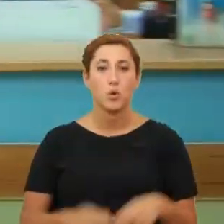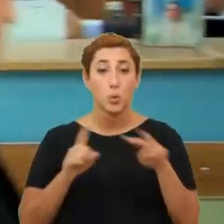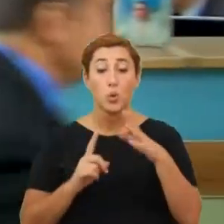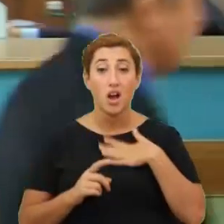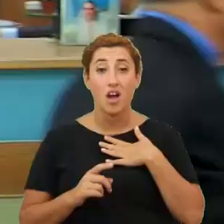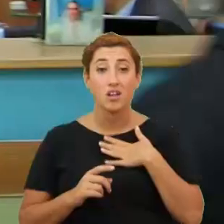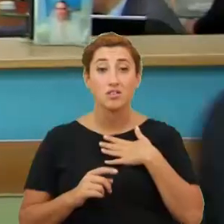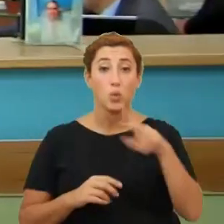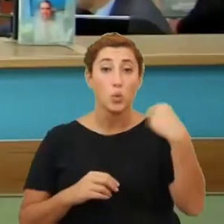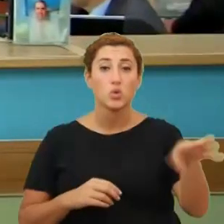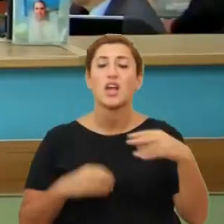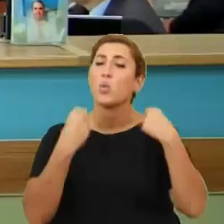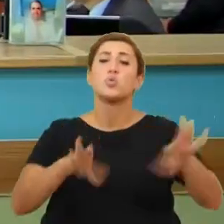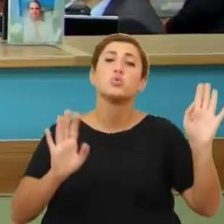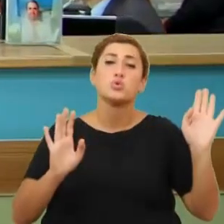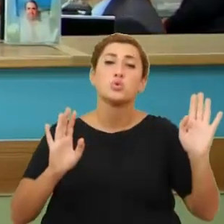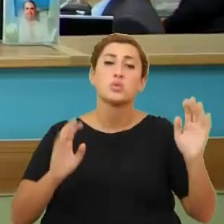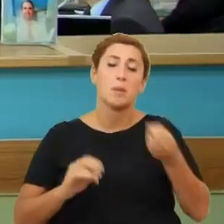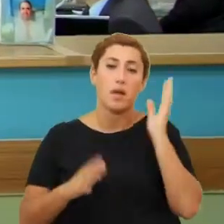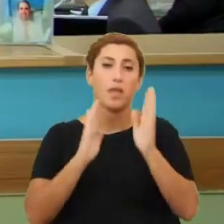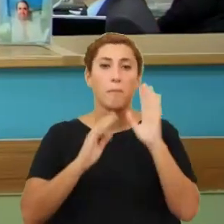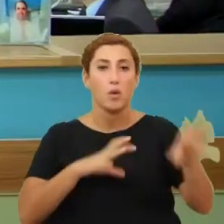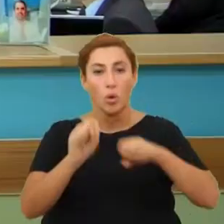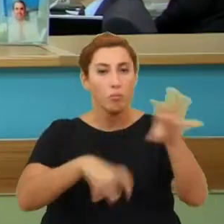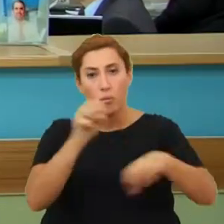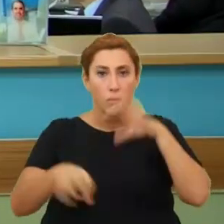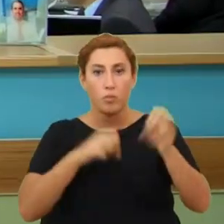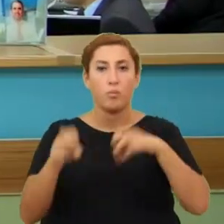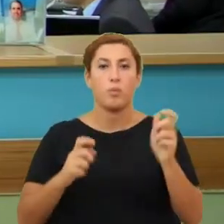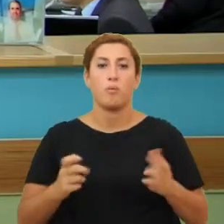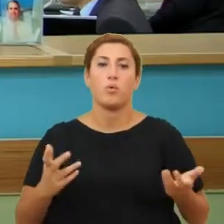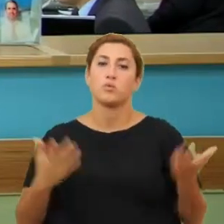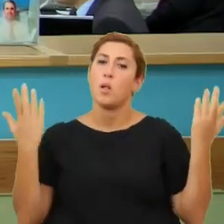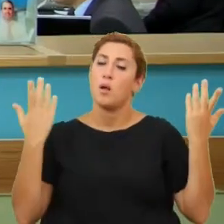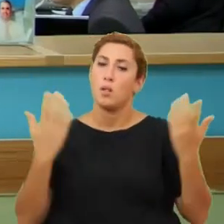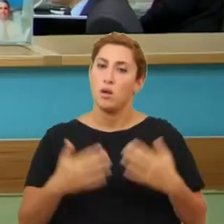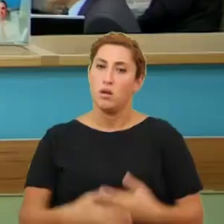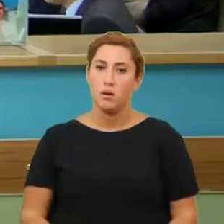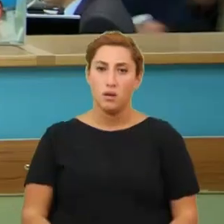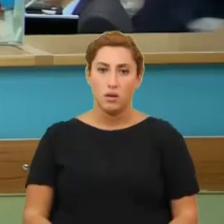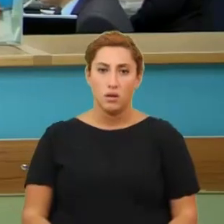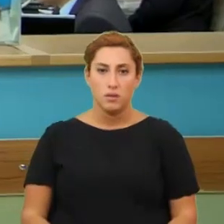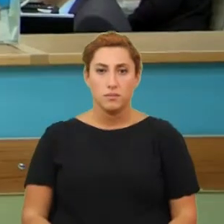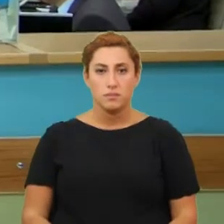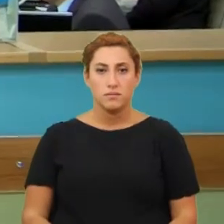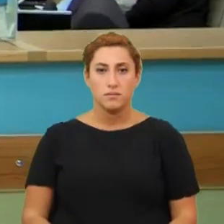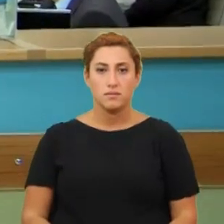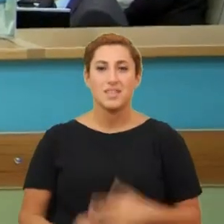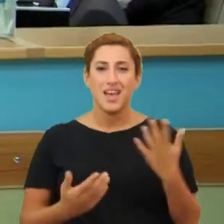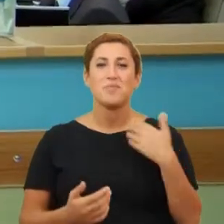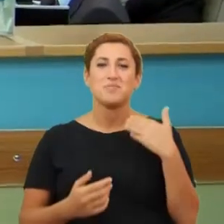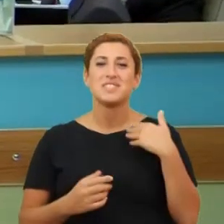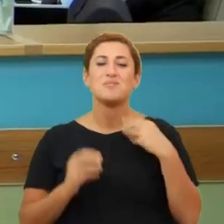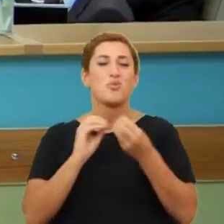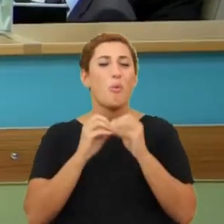Nurhancığım, abinin düştü onlar. Ya dışarıda düşsün. Sabahtan beri top topluyoruz sağdan soldan. Allah Allah. Ya